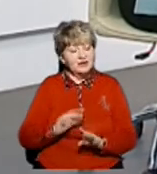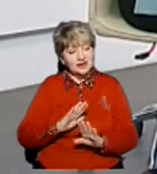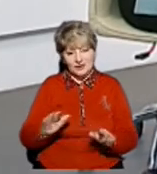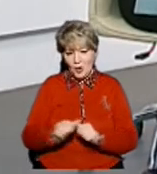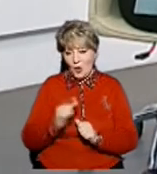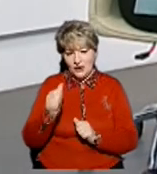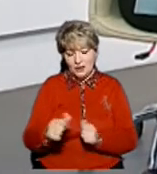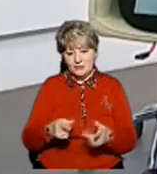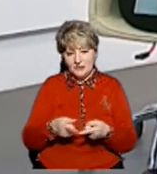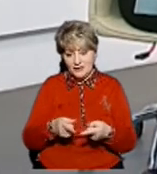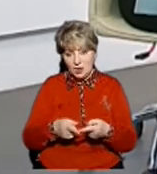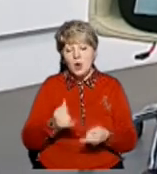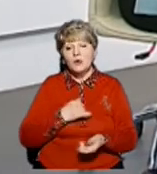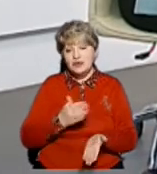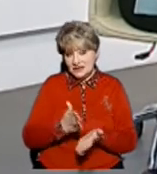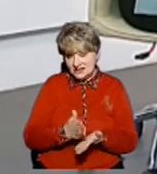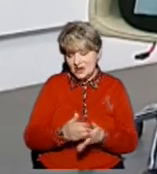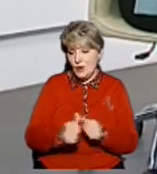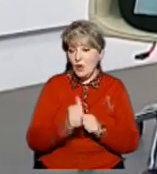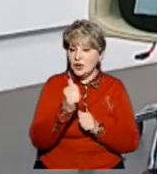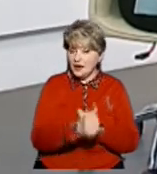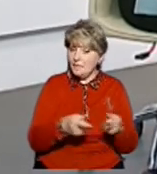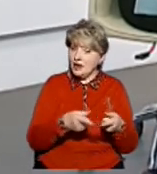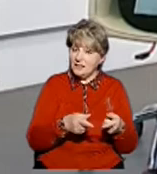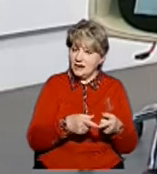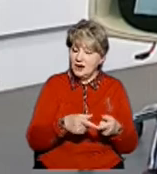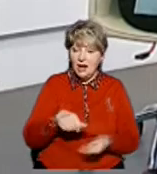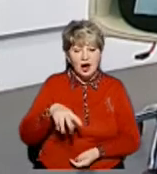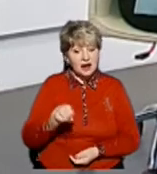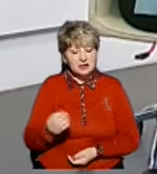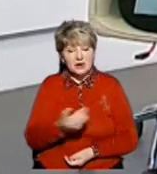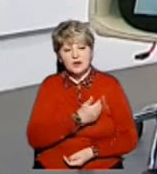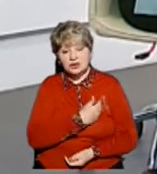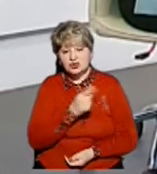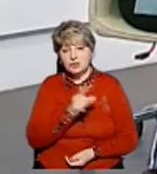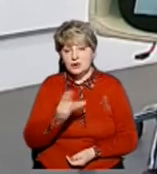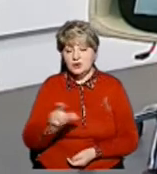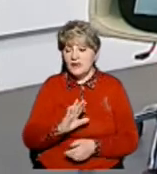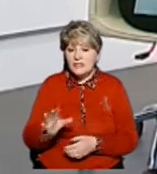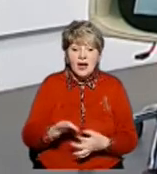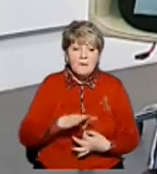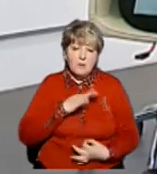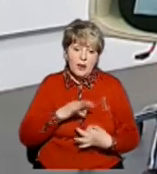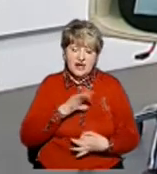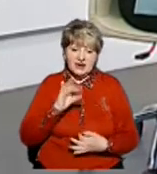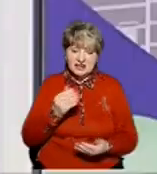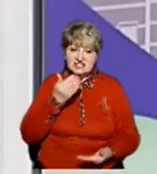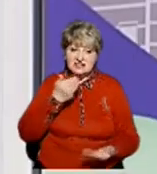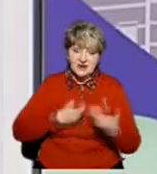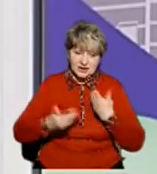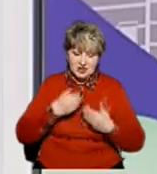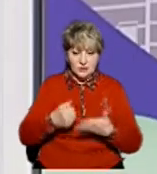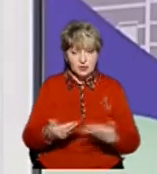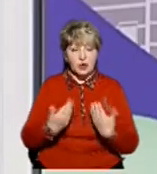квартира. У нас є і окремі квартири, але дуже хотілося б, щоб люди не боялися і все-таки зверталися до